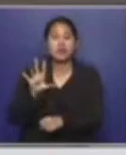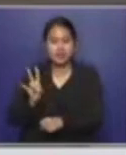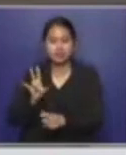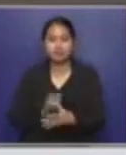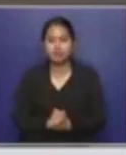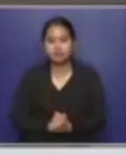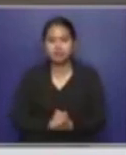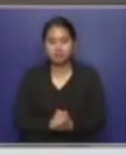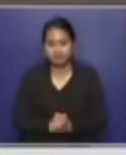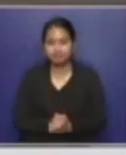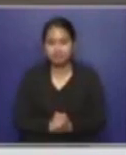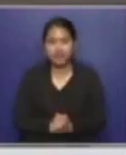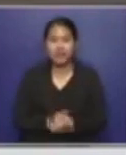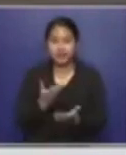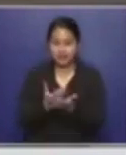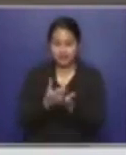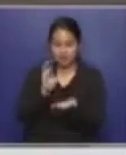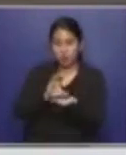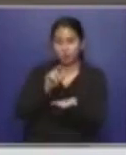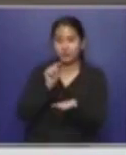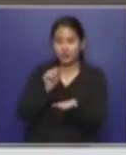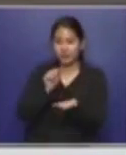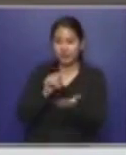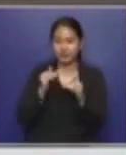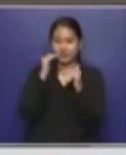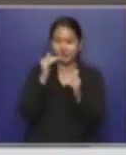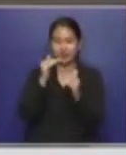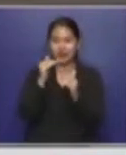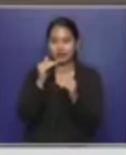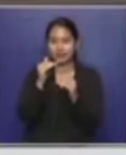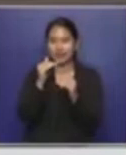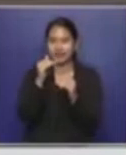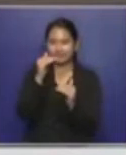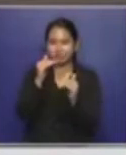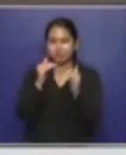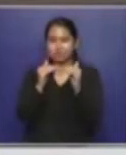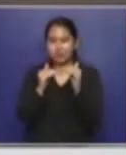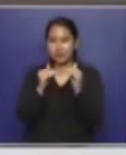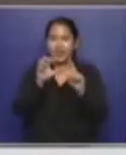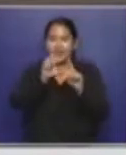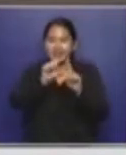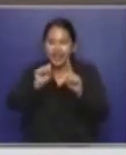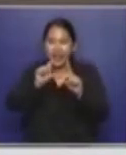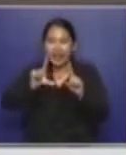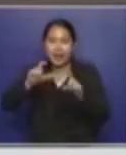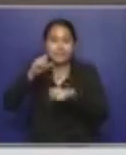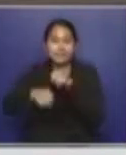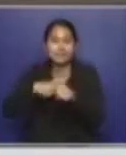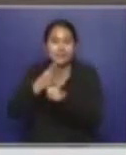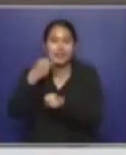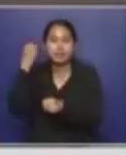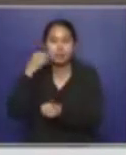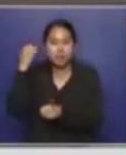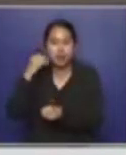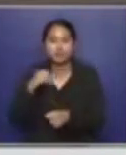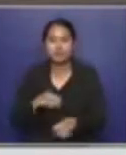ได้ว่างบประมาณส่วนนี้ตั้งไว้เฉียดแสนล้านทุกปีตรงนี้ที่จริงแล้วก็